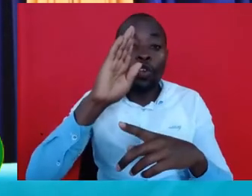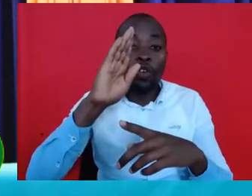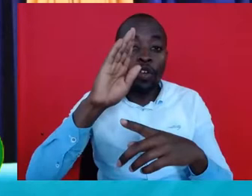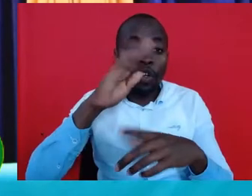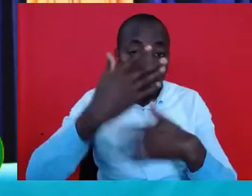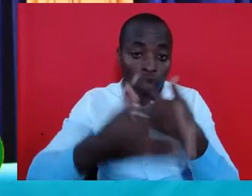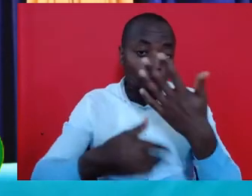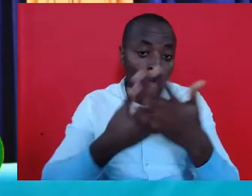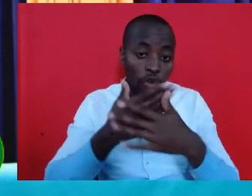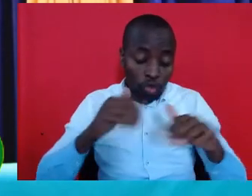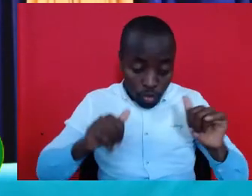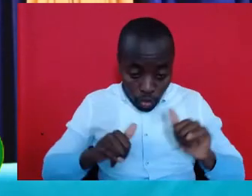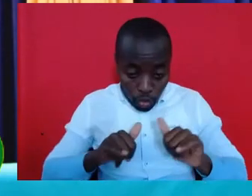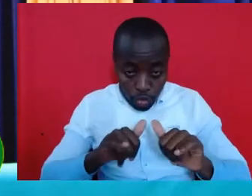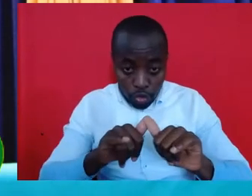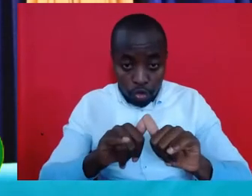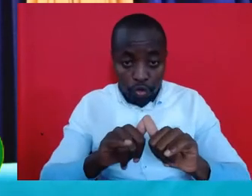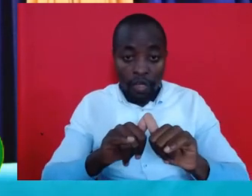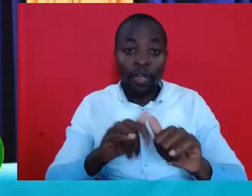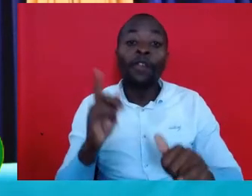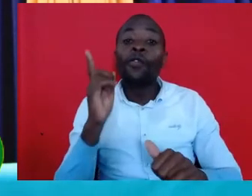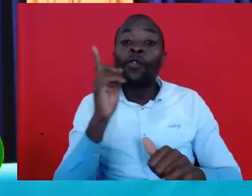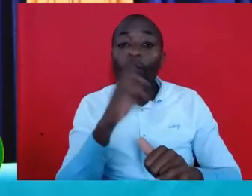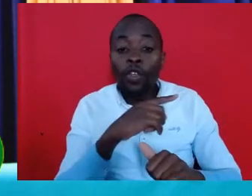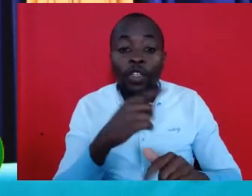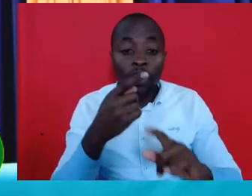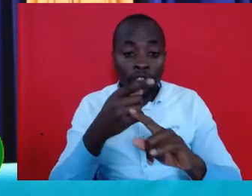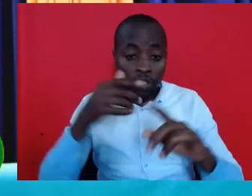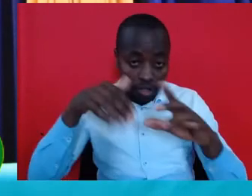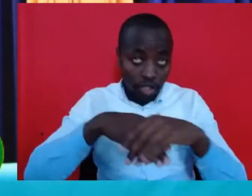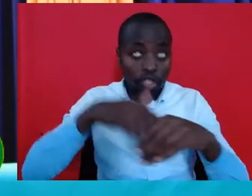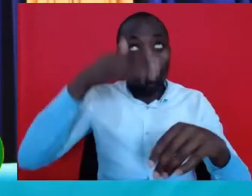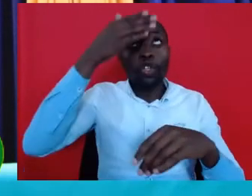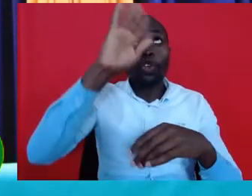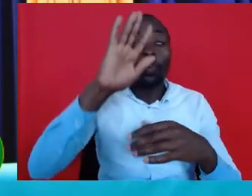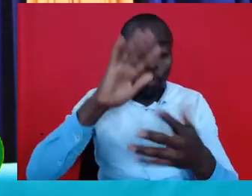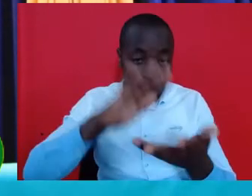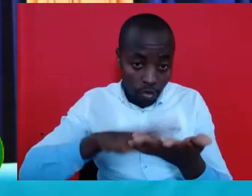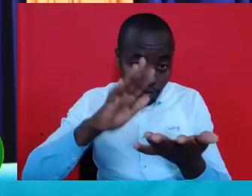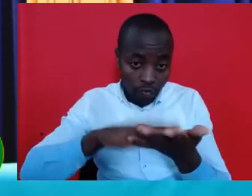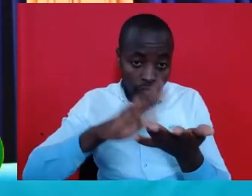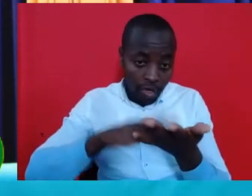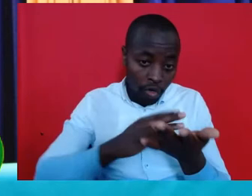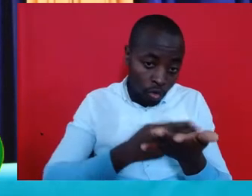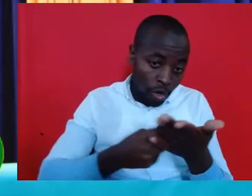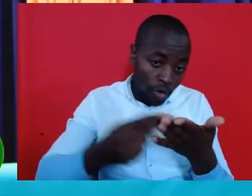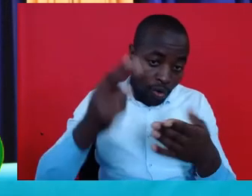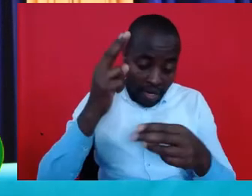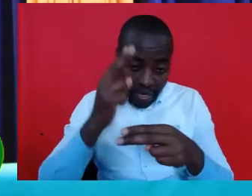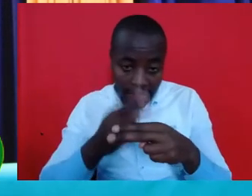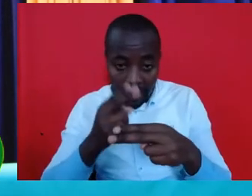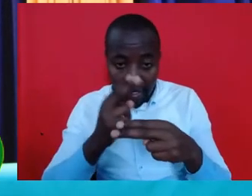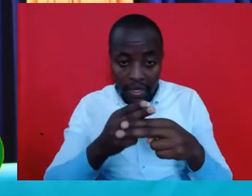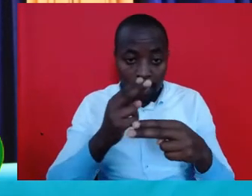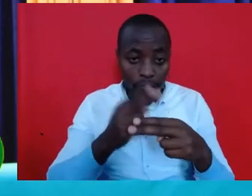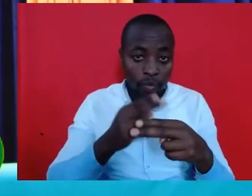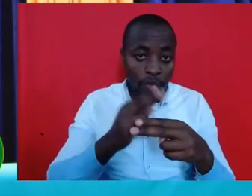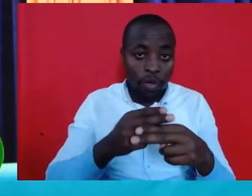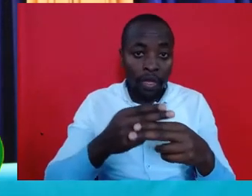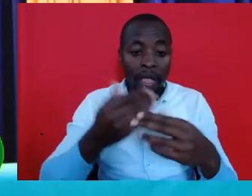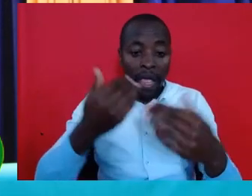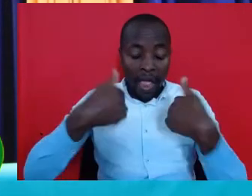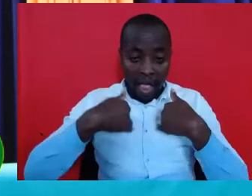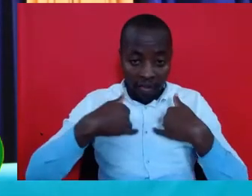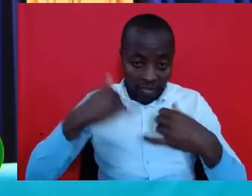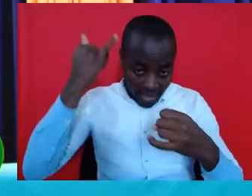zikafulizwe, zikamarizikie kwako. Tulitukuze jina lako takatifu, tukapate mwisho kwa